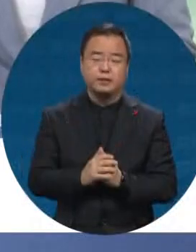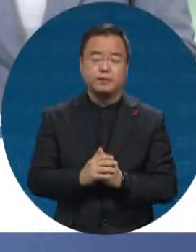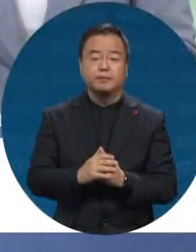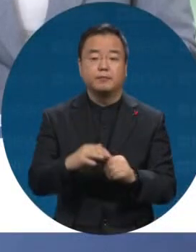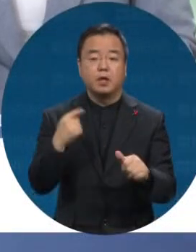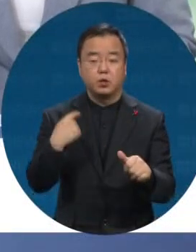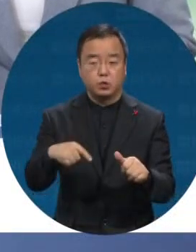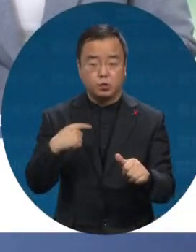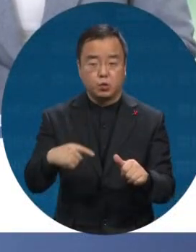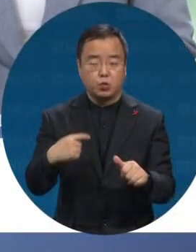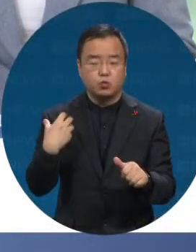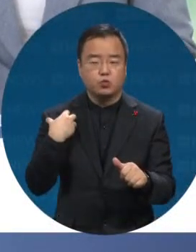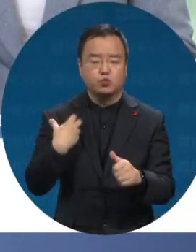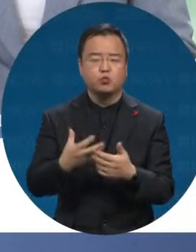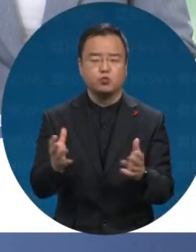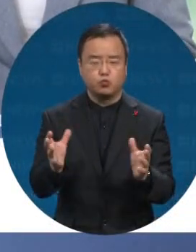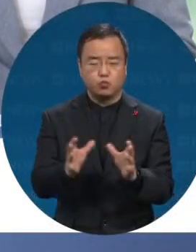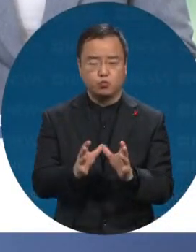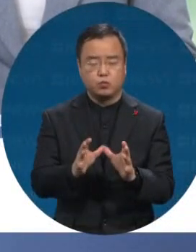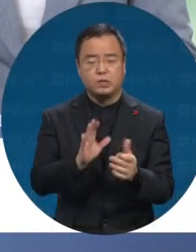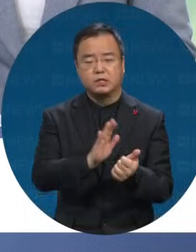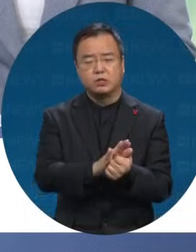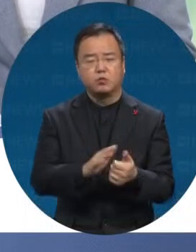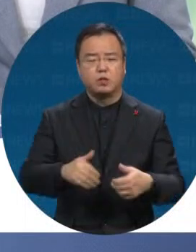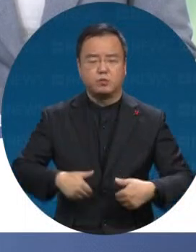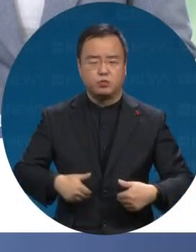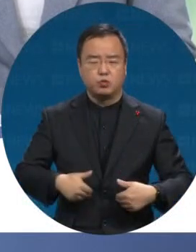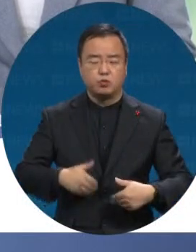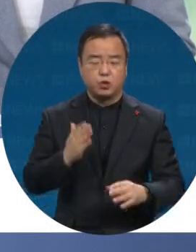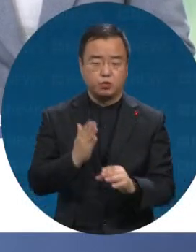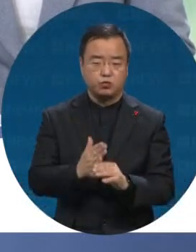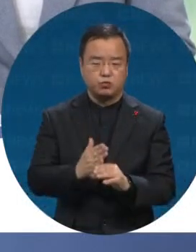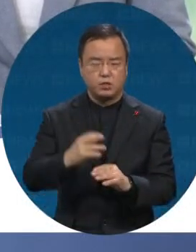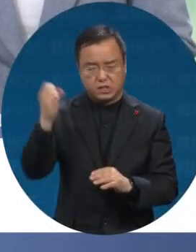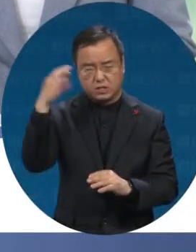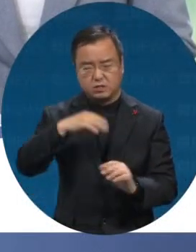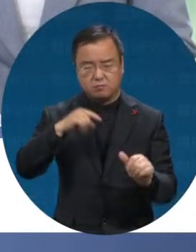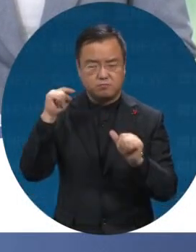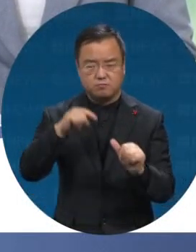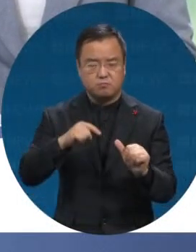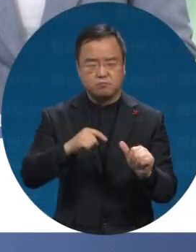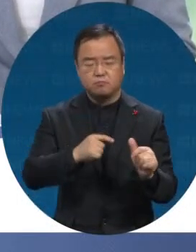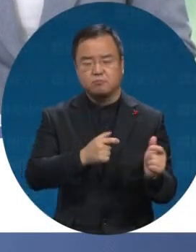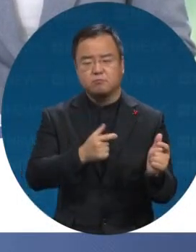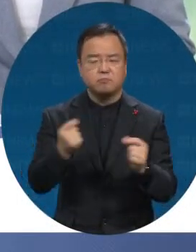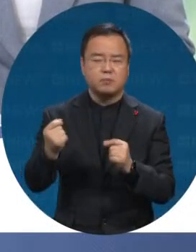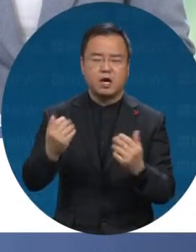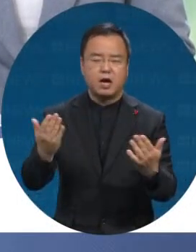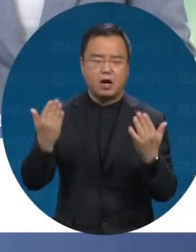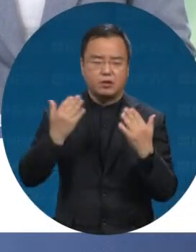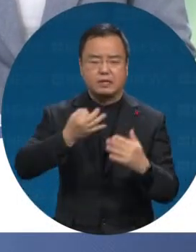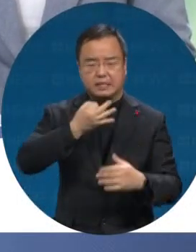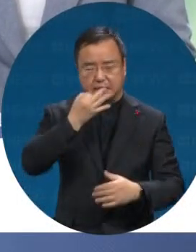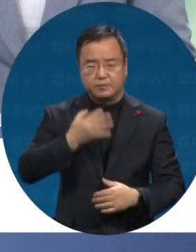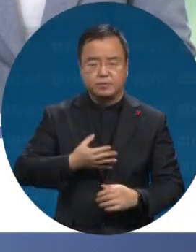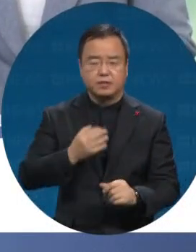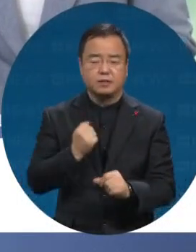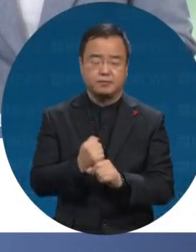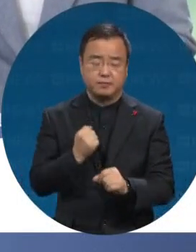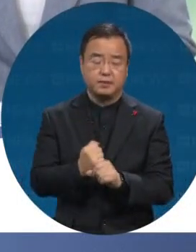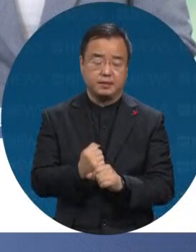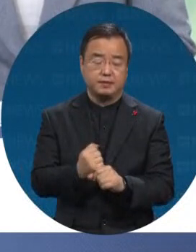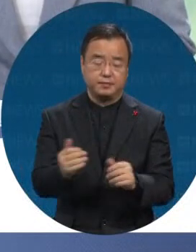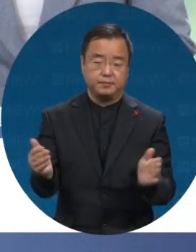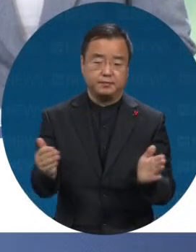교육당부기 지원을 해야 되는데 지원도 하지 않고 일방적으로 지시를 해서 오히려 학교를 힘들게 하기도 했던 것이 사실입니다